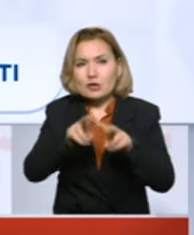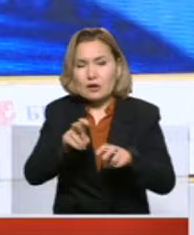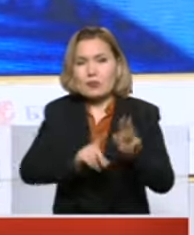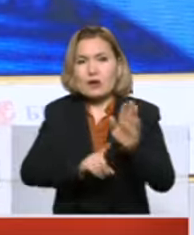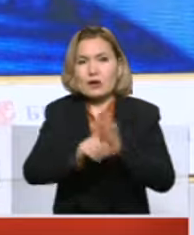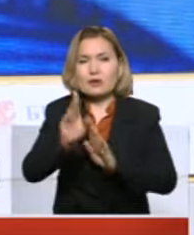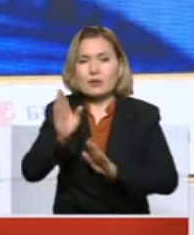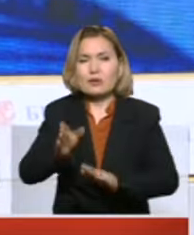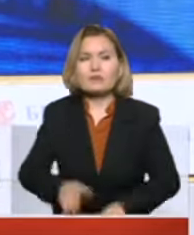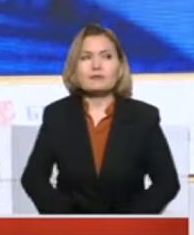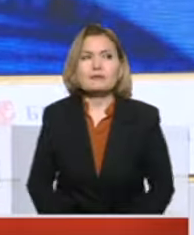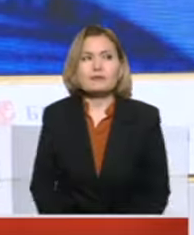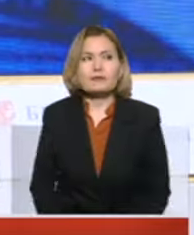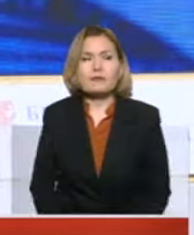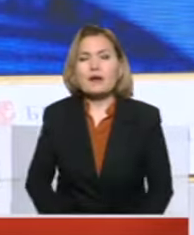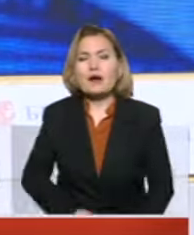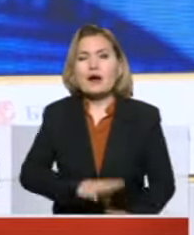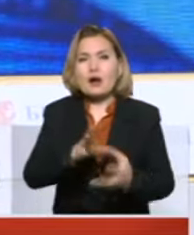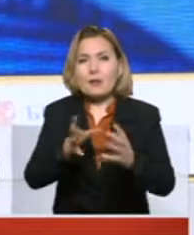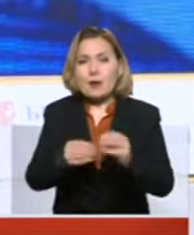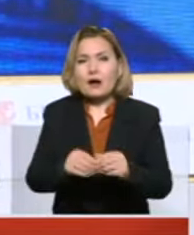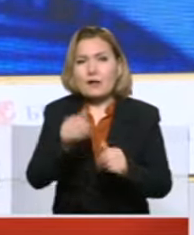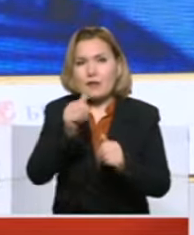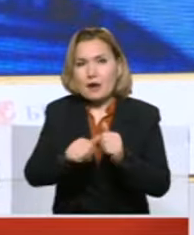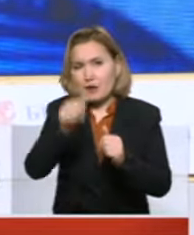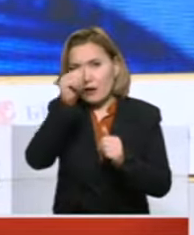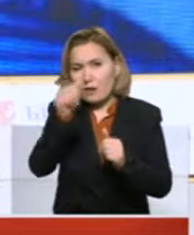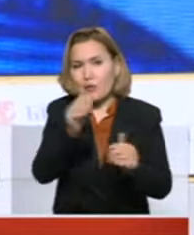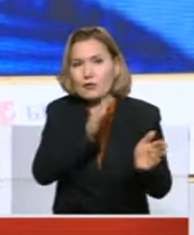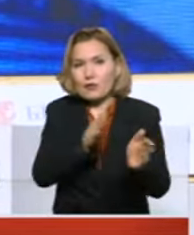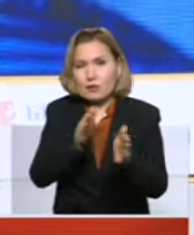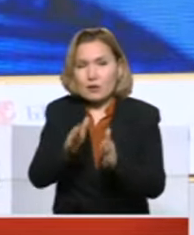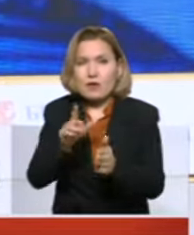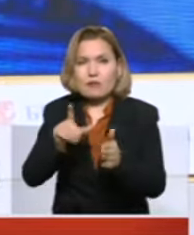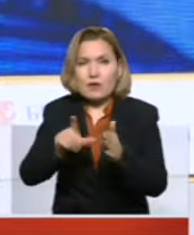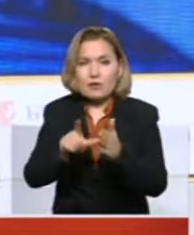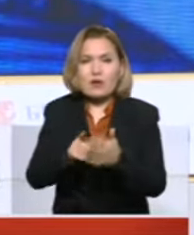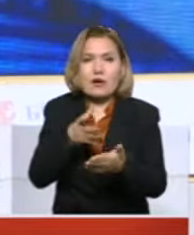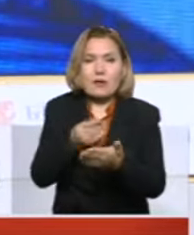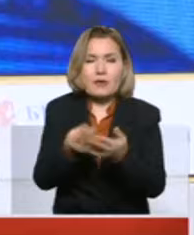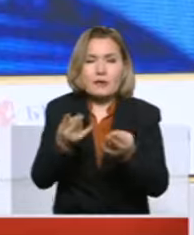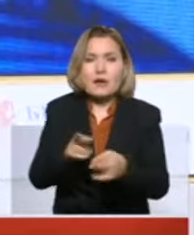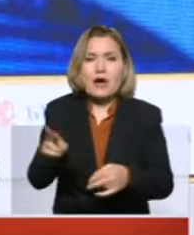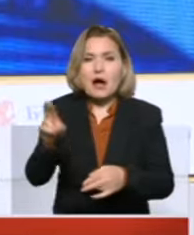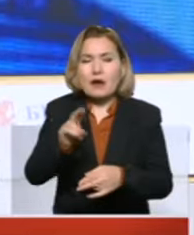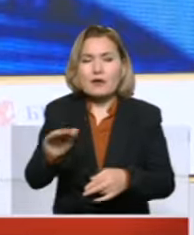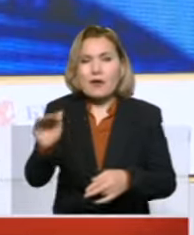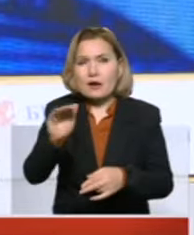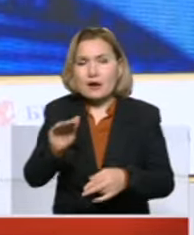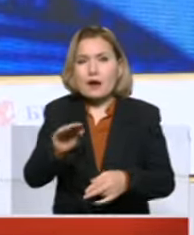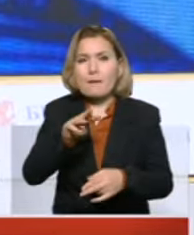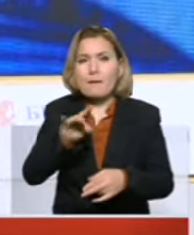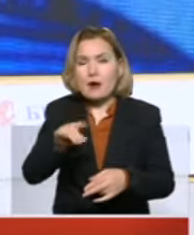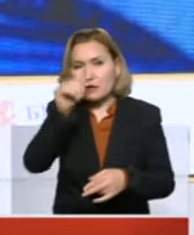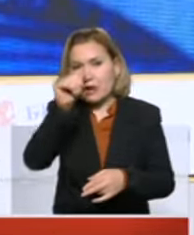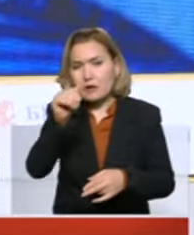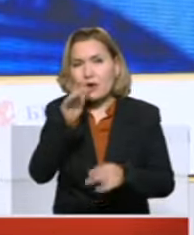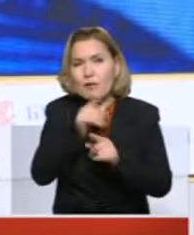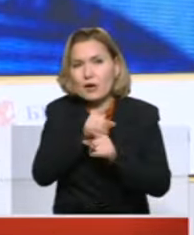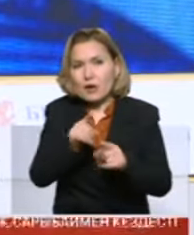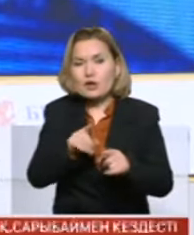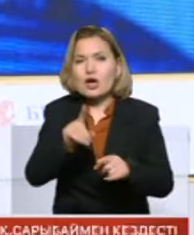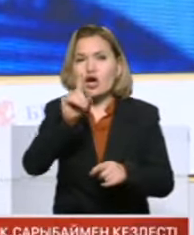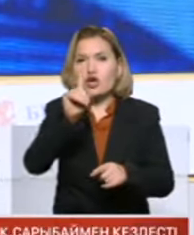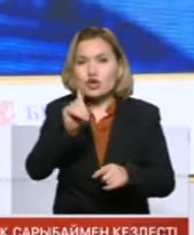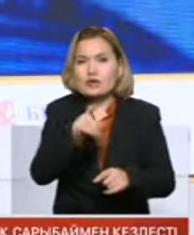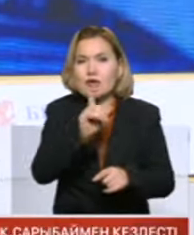жүргізбек. Және де ол ай қатармен жүру керек. Мысалы, қаңтар, ақпан, наурыз 3 ай бойы қатарынан 100